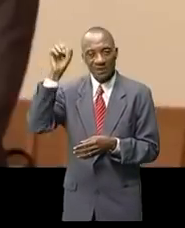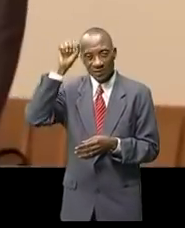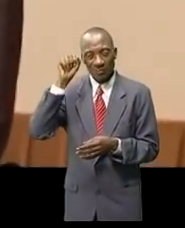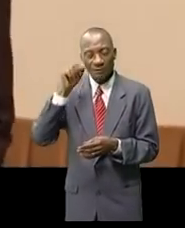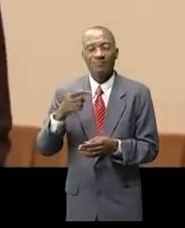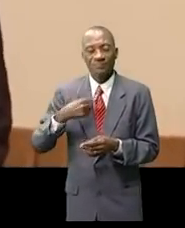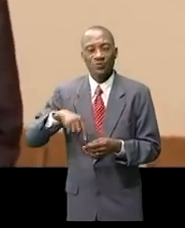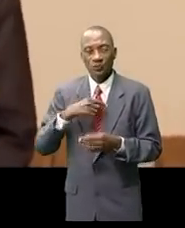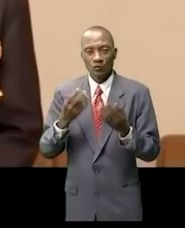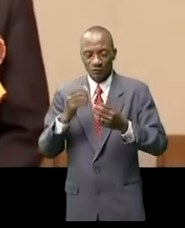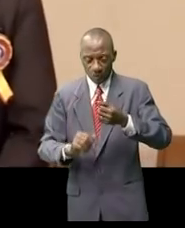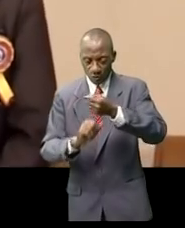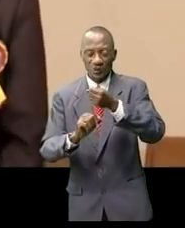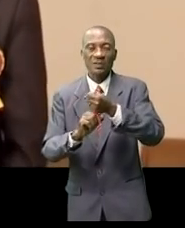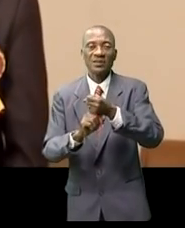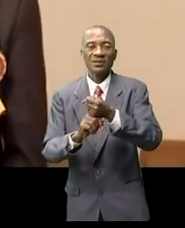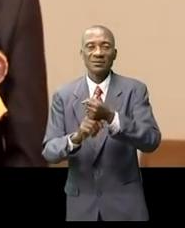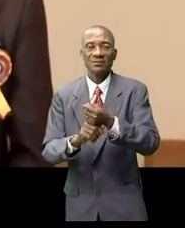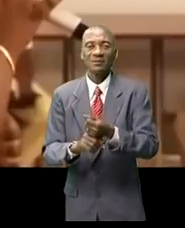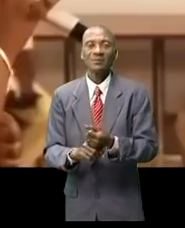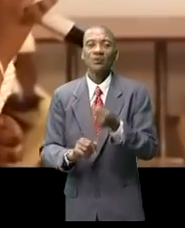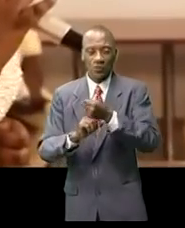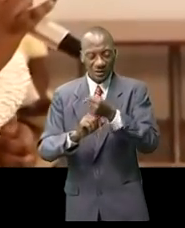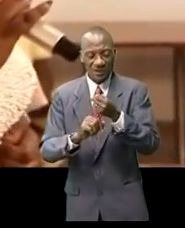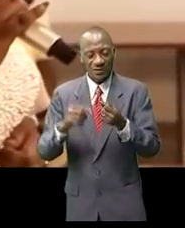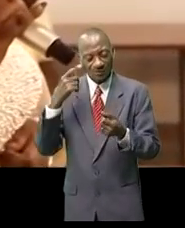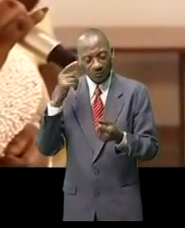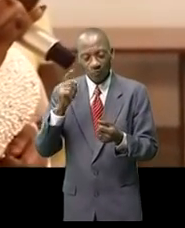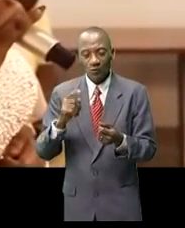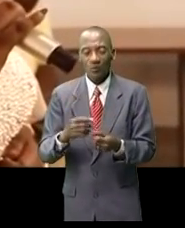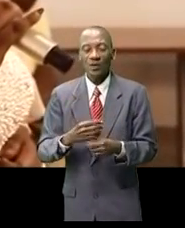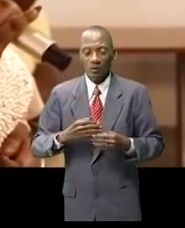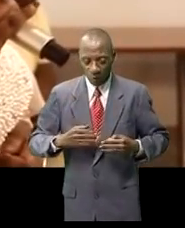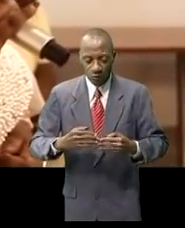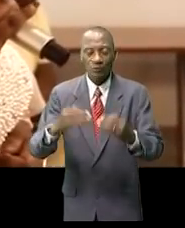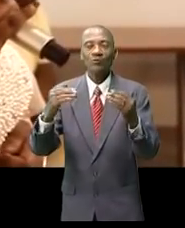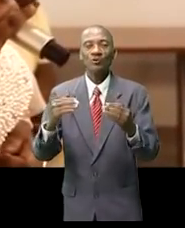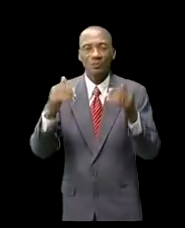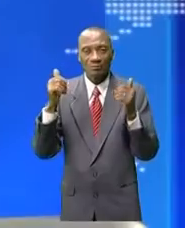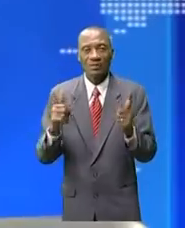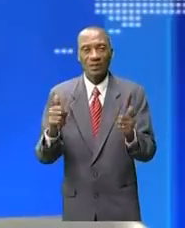gouvernement. On prit part à cette conférence les acteurs politiques ainsi que les mouvements associatifs.